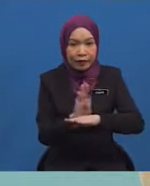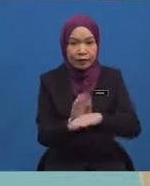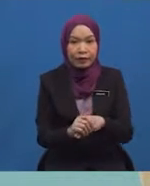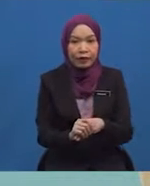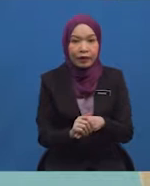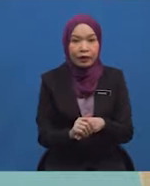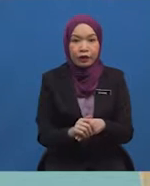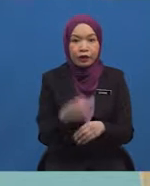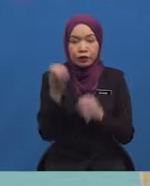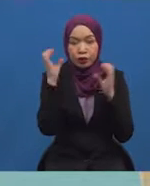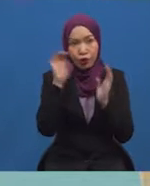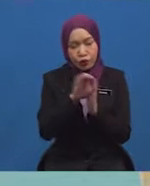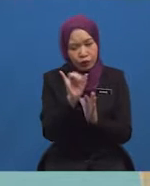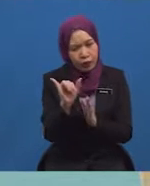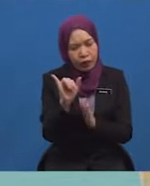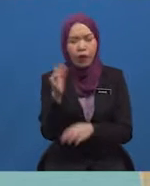jarang.